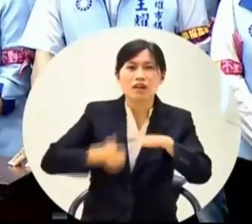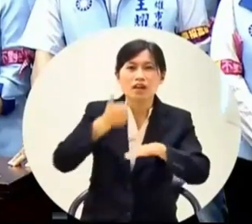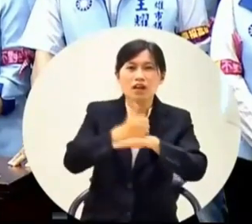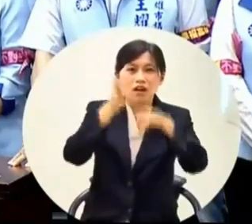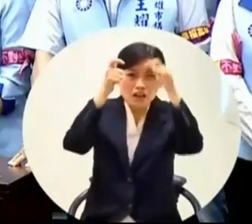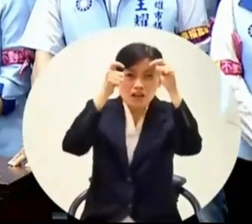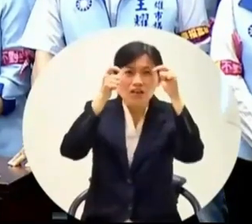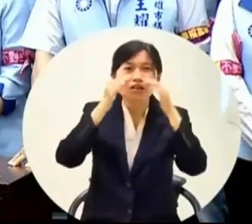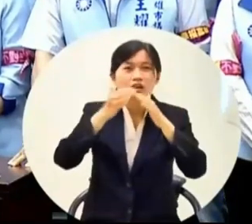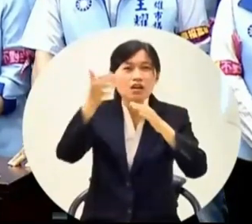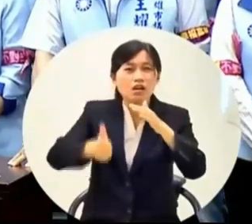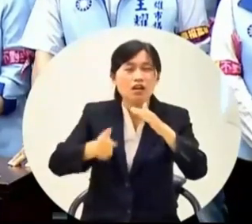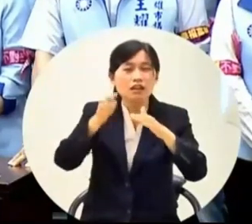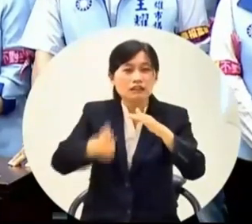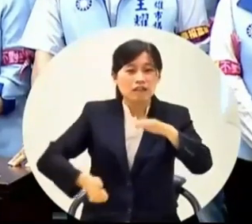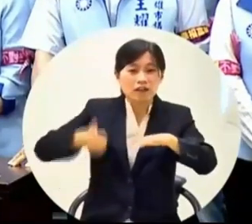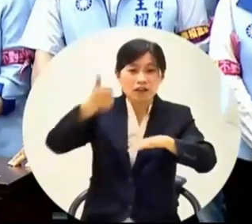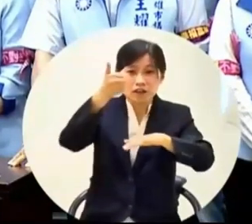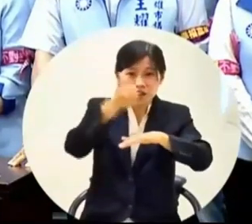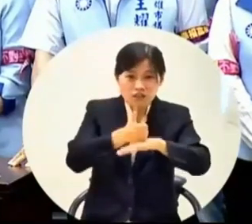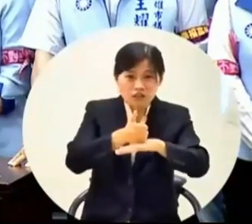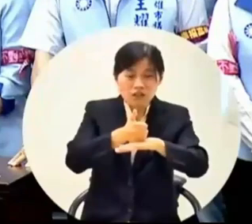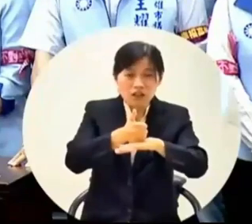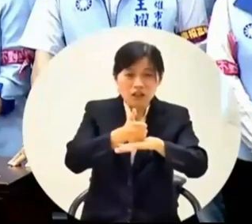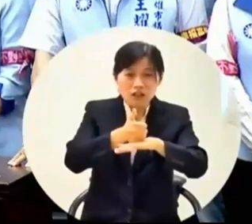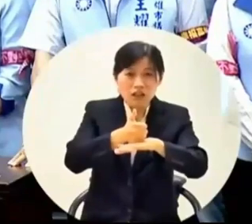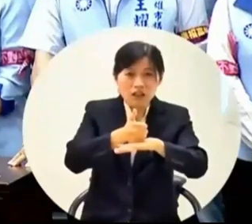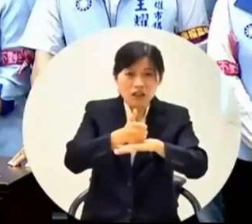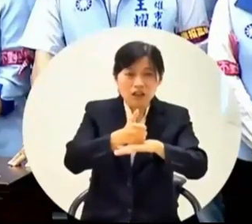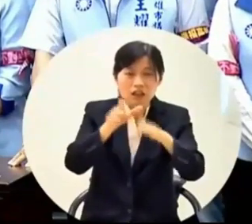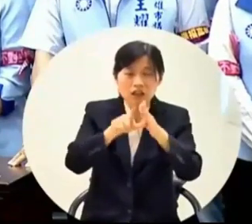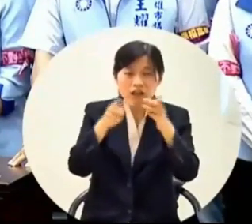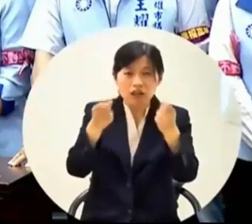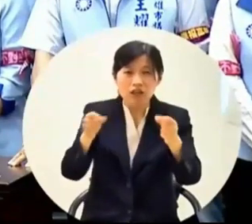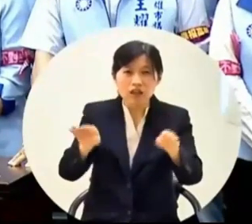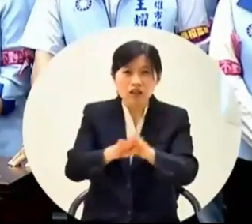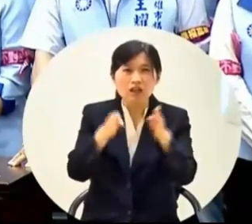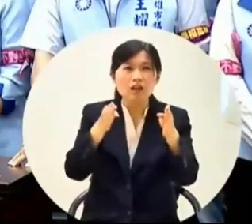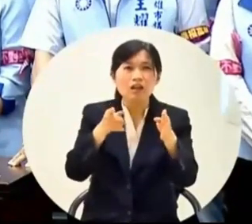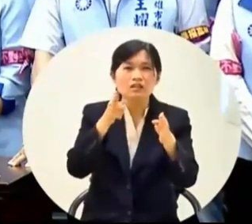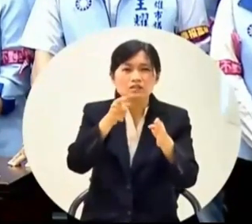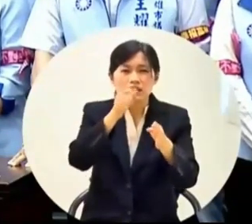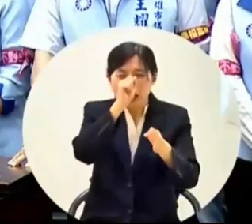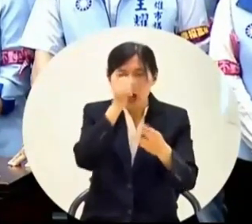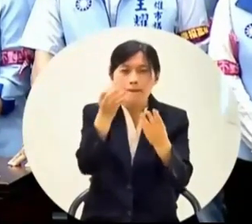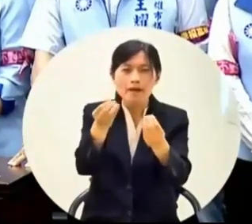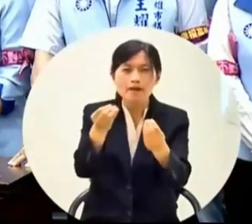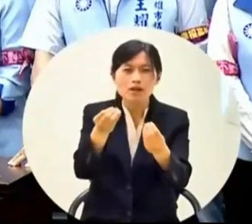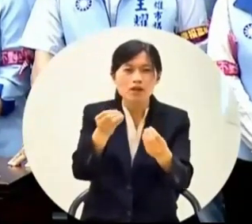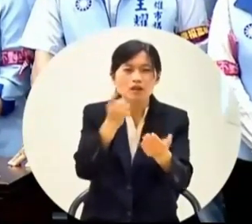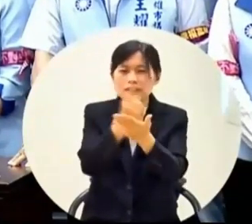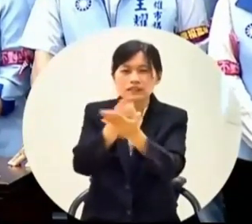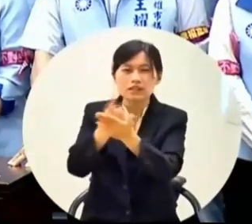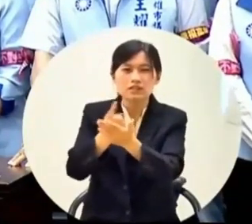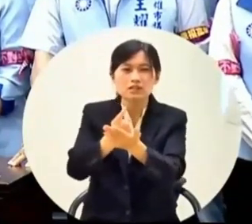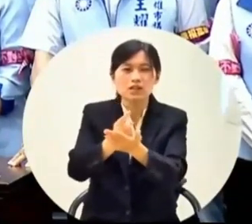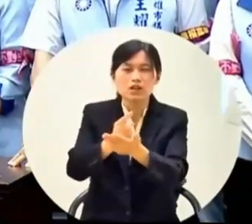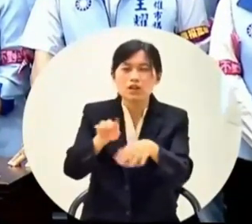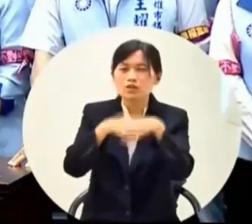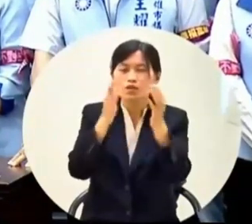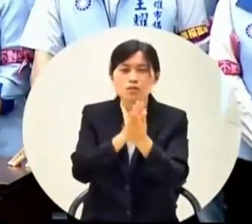从你当选的高雄市市长之后，以后的都没了，都没了，你要做啥都不